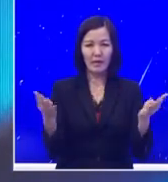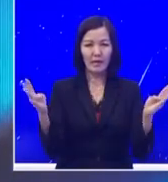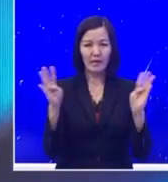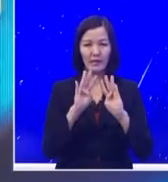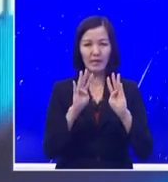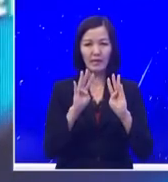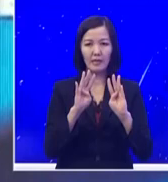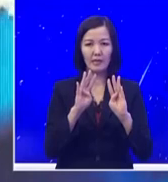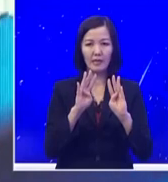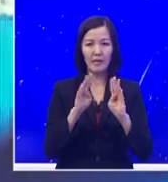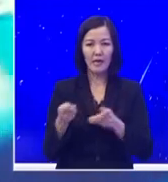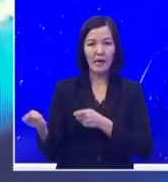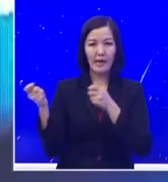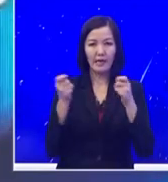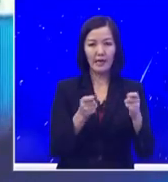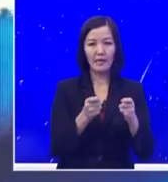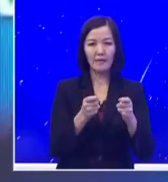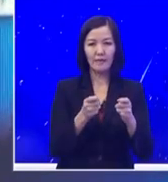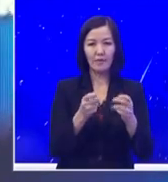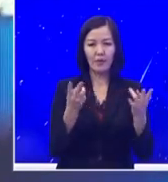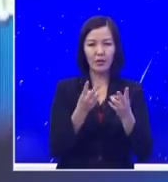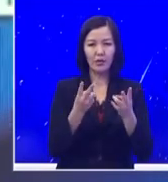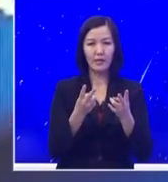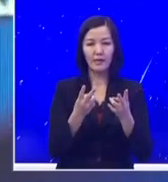карантиндық стационарға жеткізілу қажет.